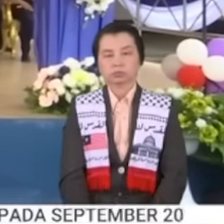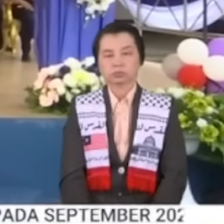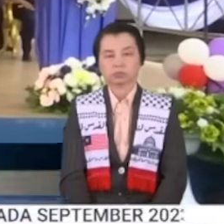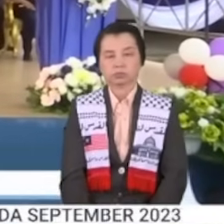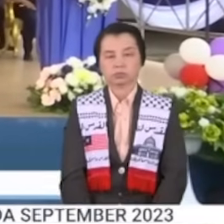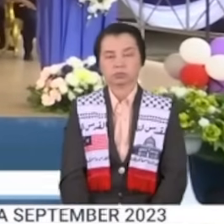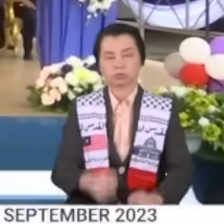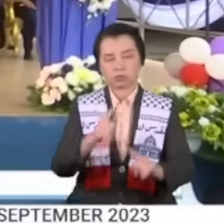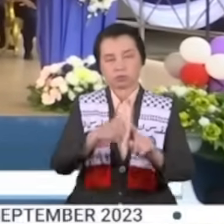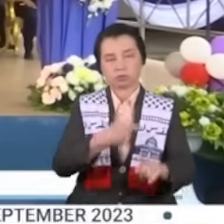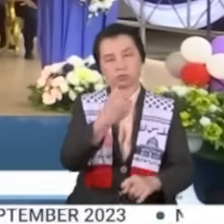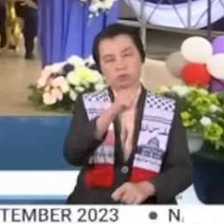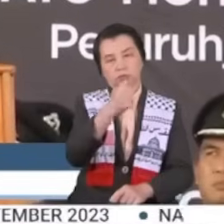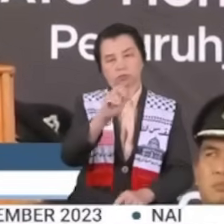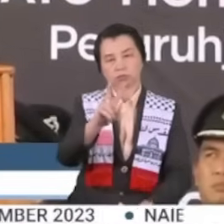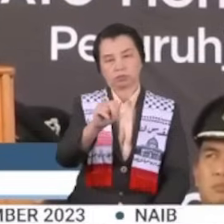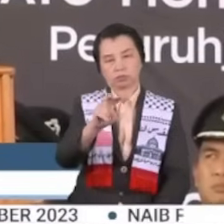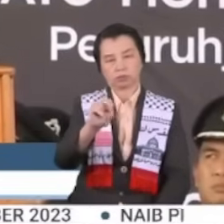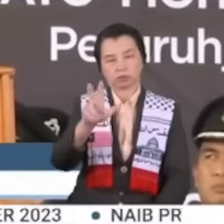lepasakatoker